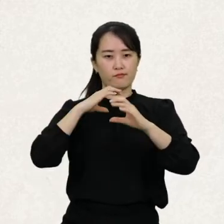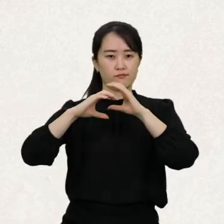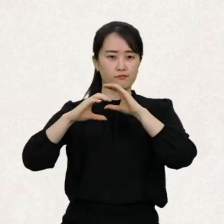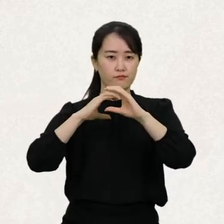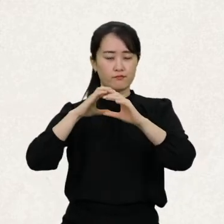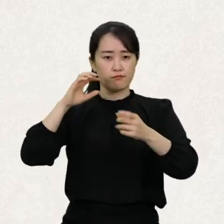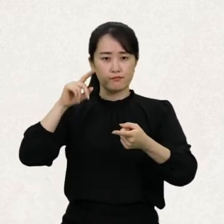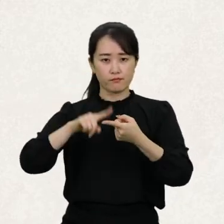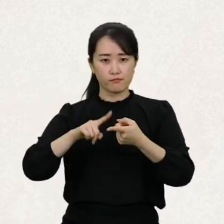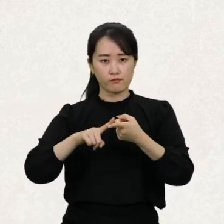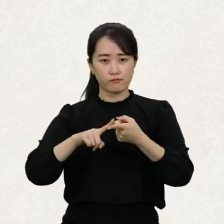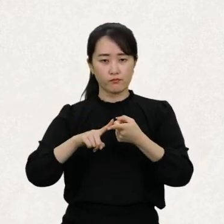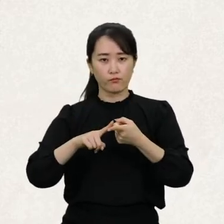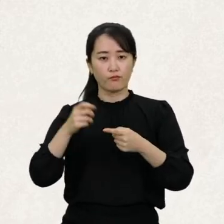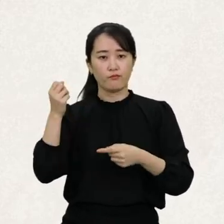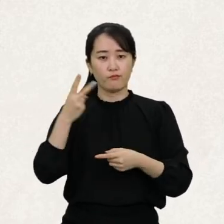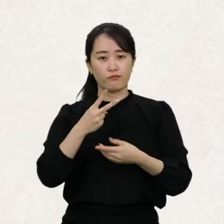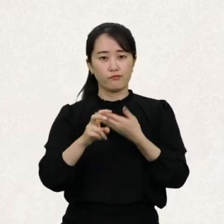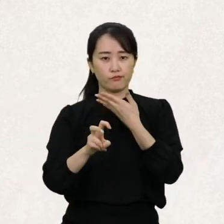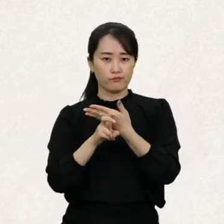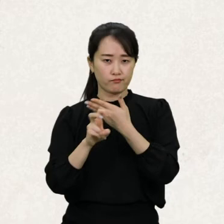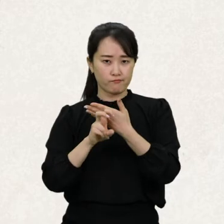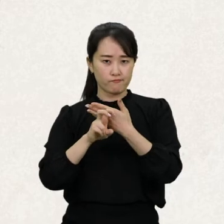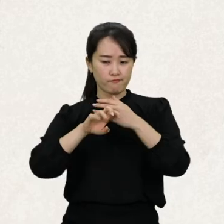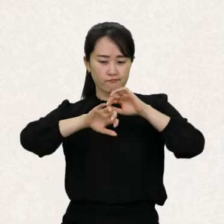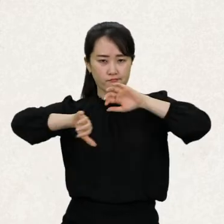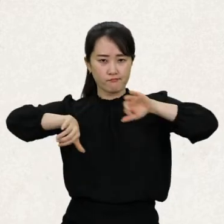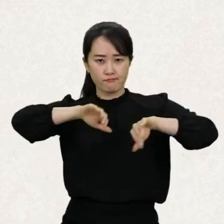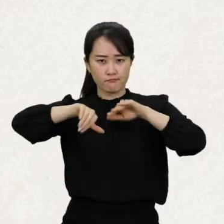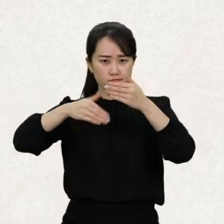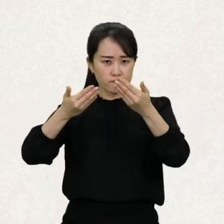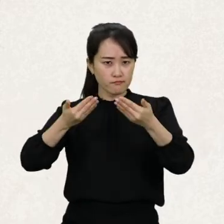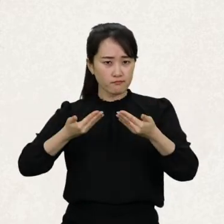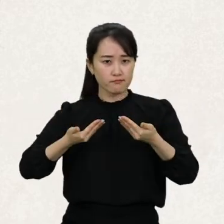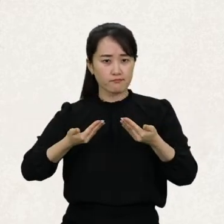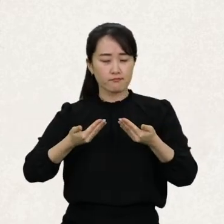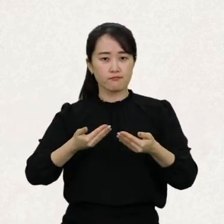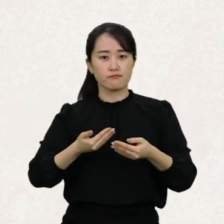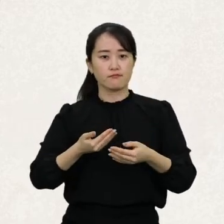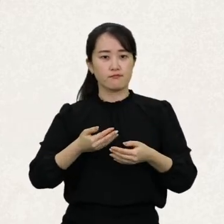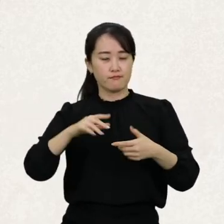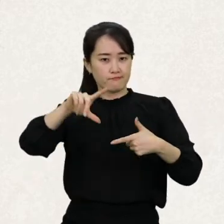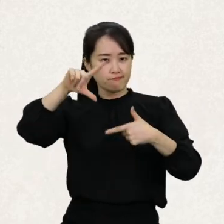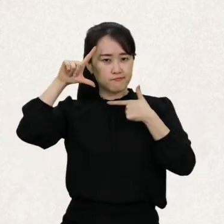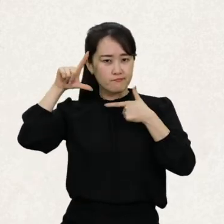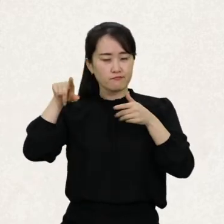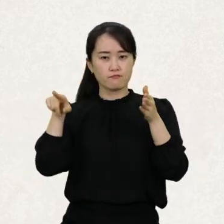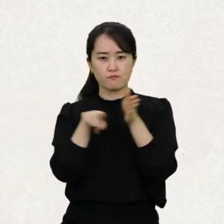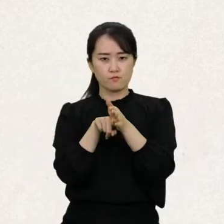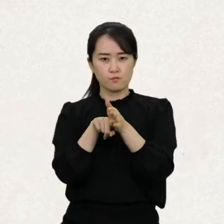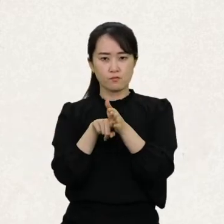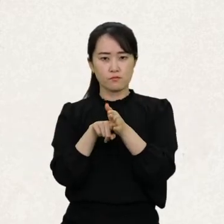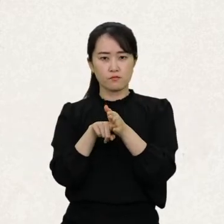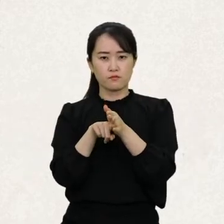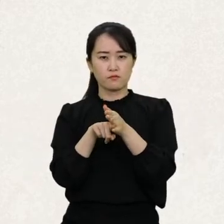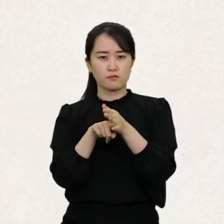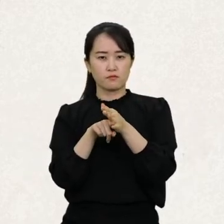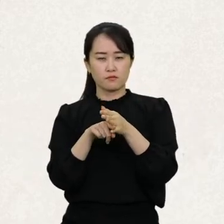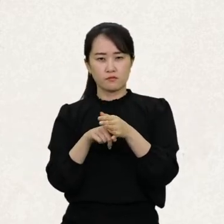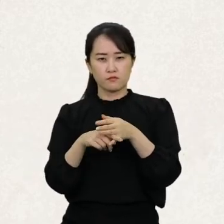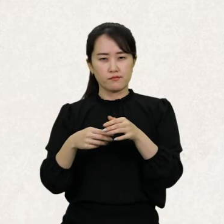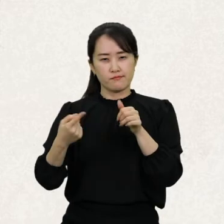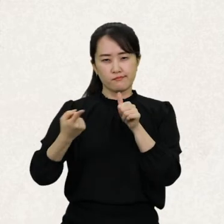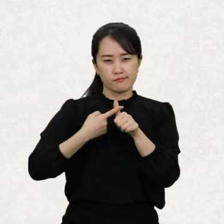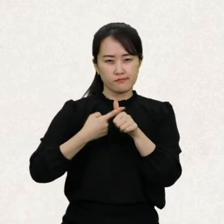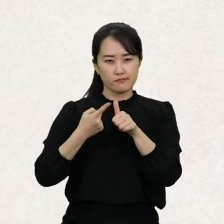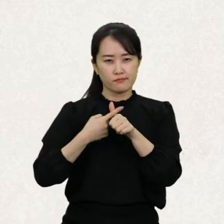대해 자의적이거나 또는 불법적인 간섭을 받거나 그들의 명예와 신용에 대해 불법적인 비난을